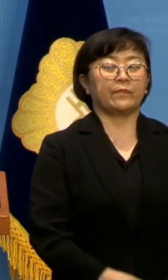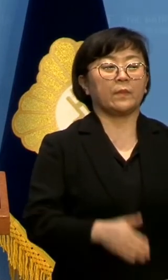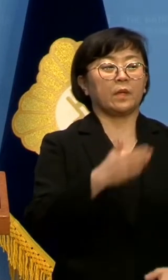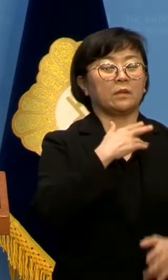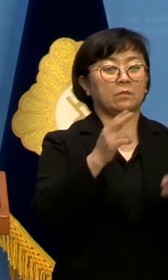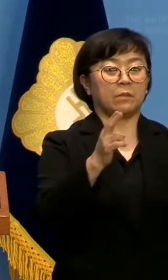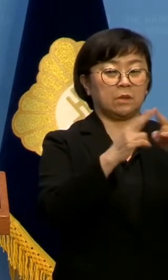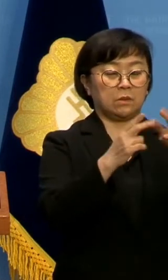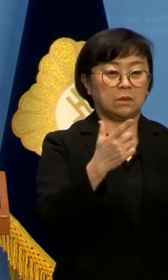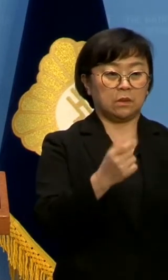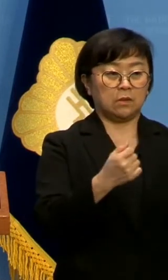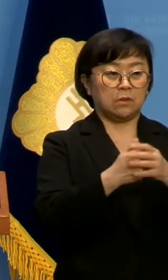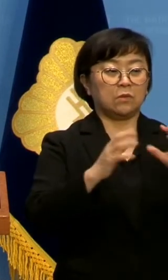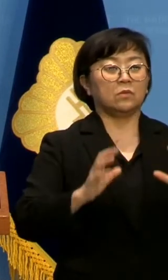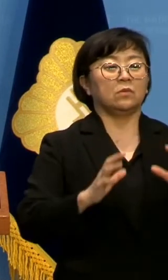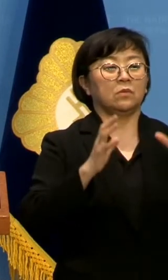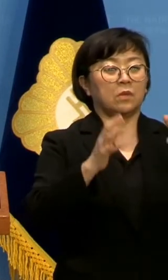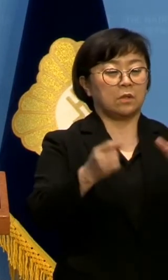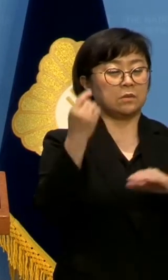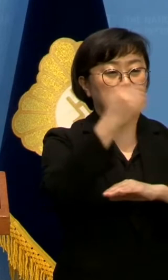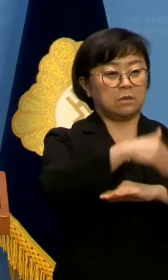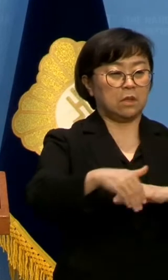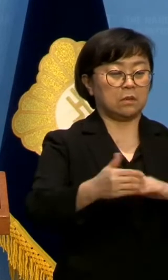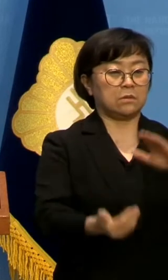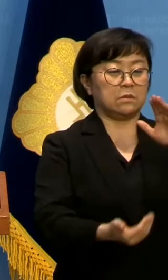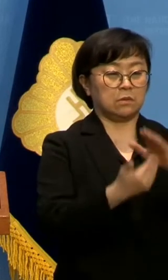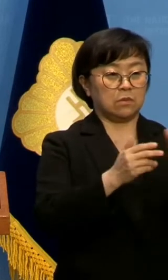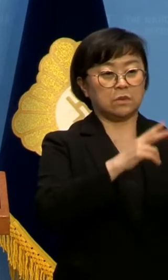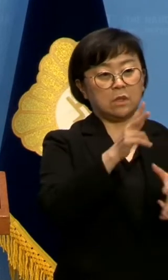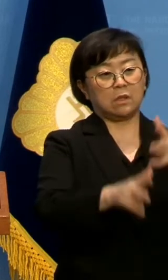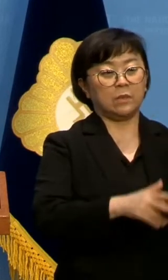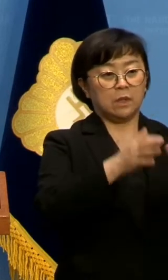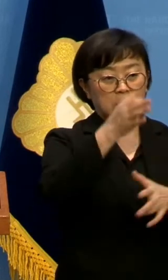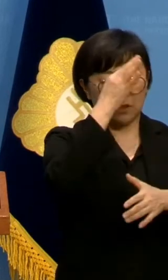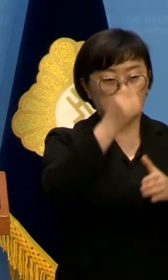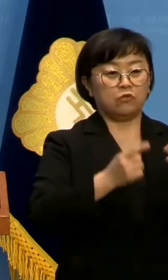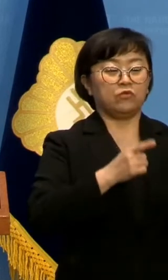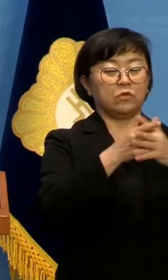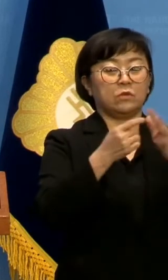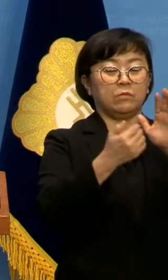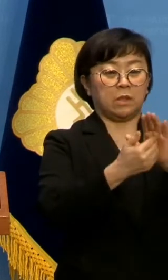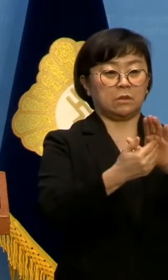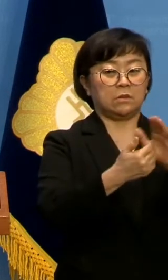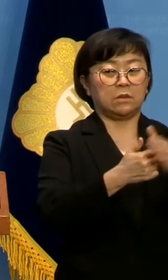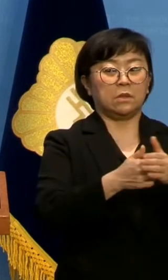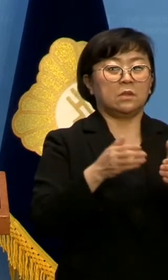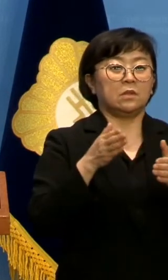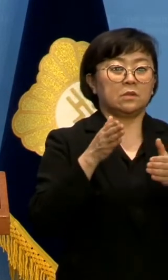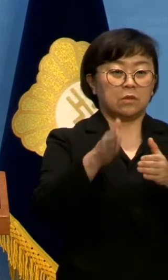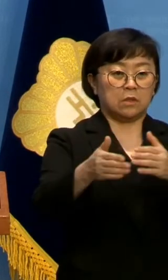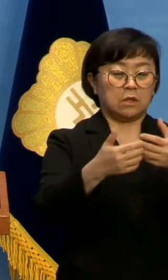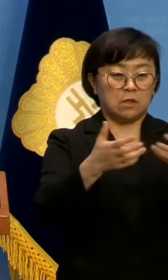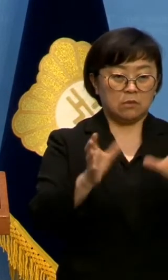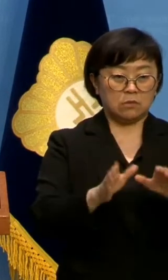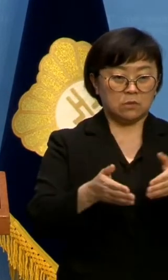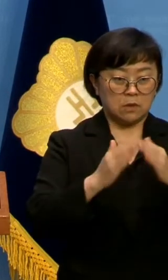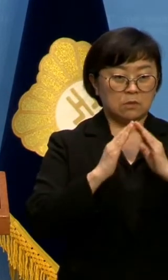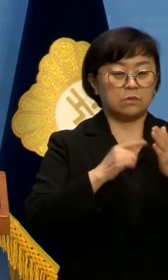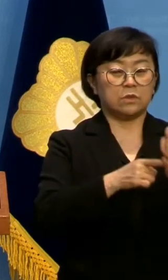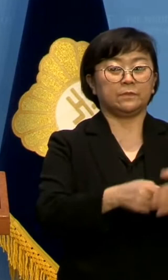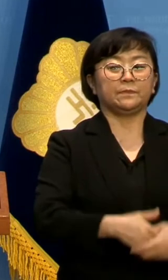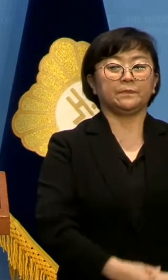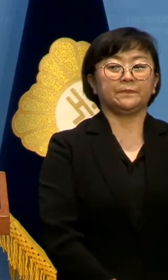저는 반도체와 같은 국가 전략 첨단 산업의 기술 유출을 방지하는 전단 기구 설립을